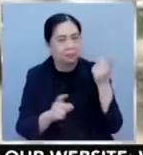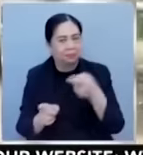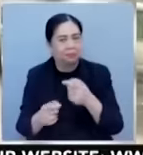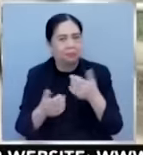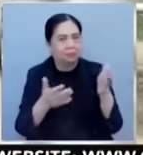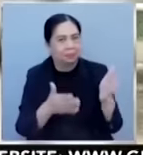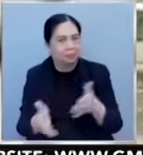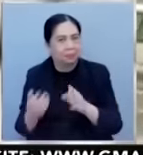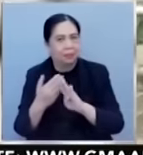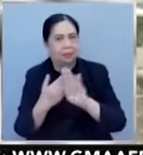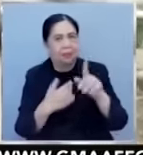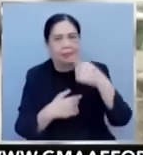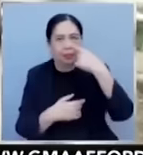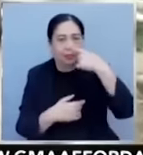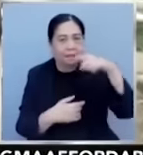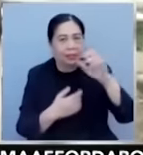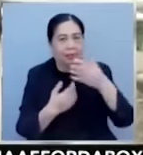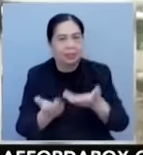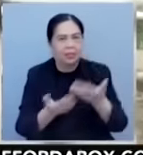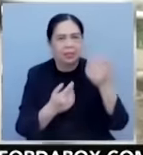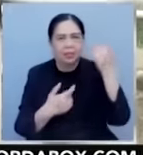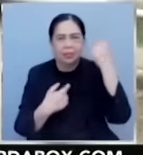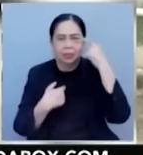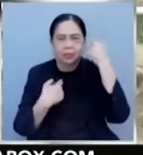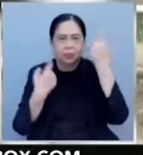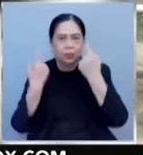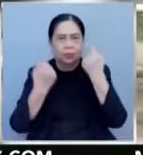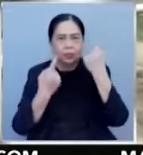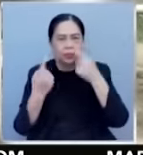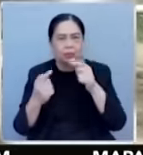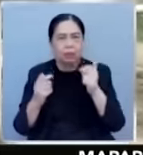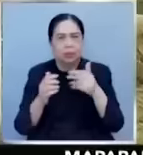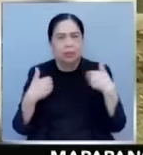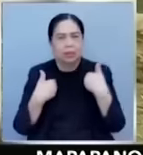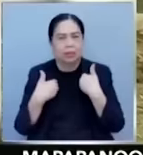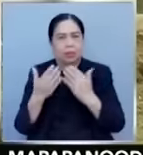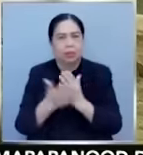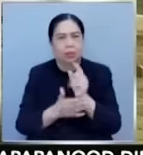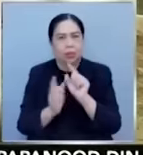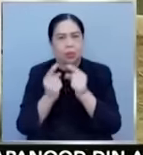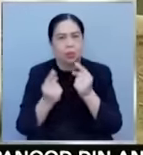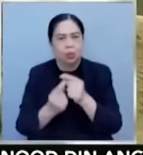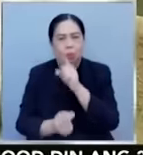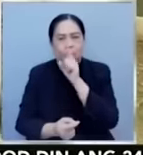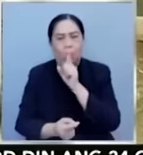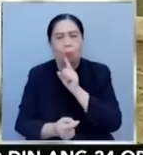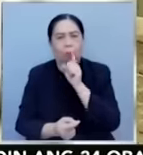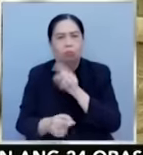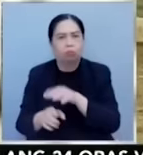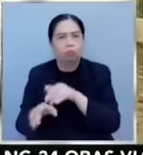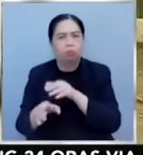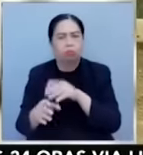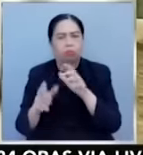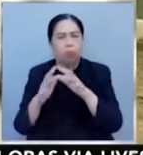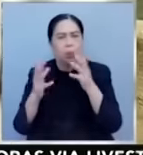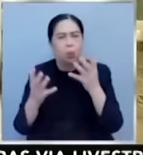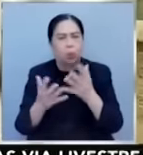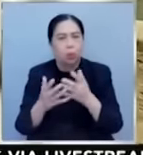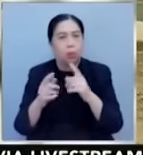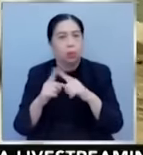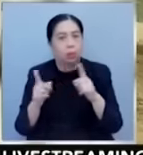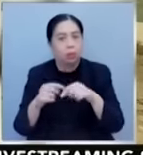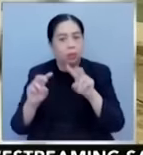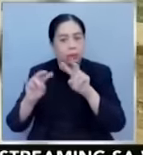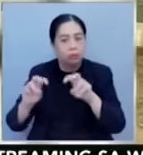sa Thailand si Mali dahil sa health concern ng mga animal rights groups na tinaguri nilang loneliest elephant in the world. Pero sa mga pagsusuri raw ng